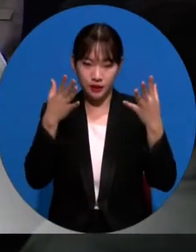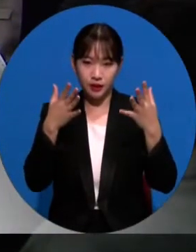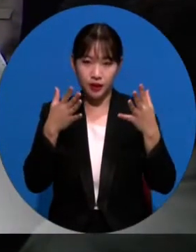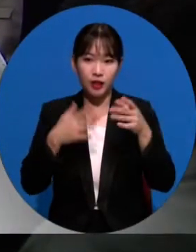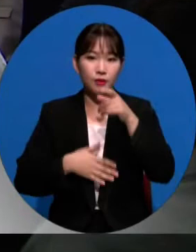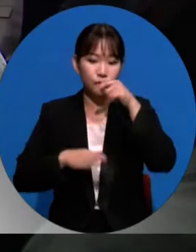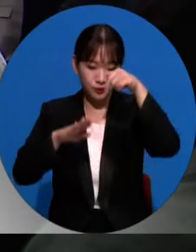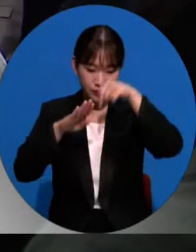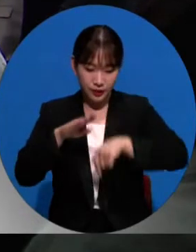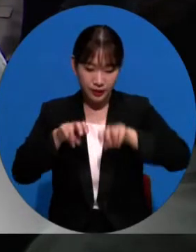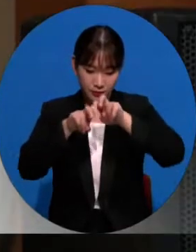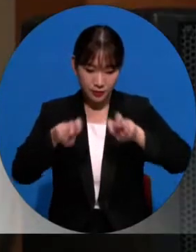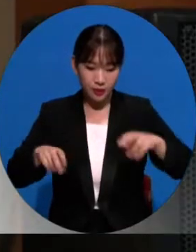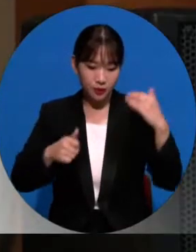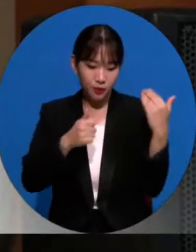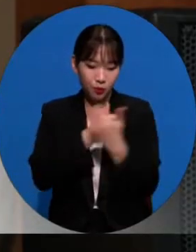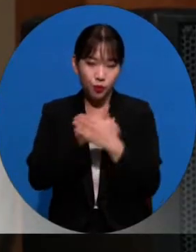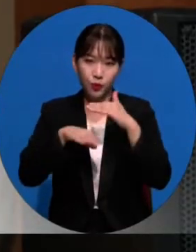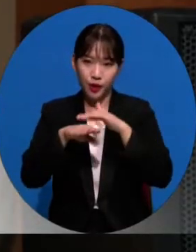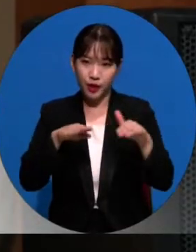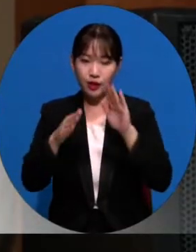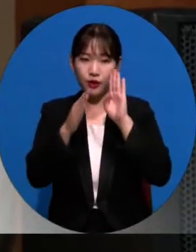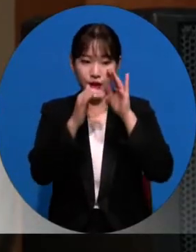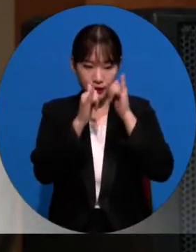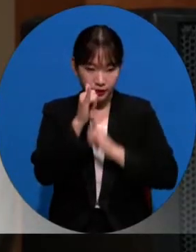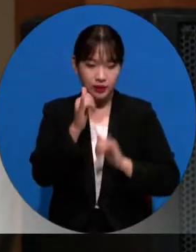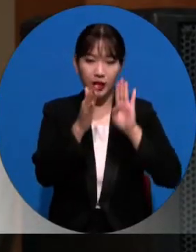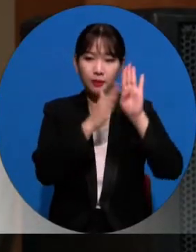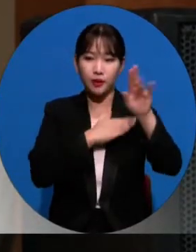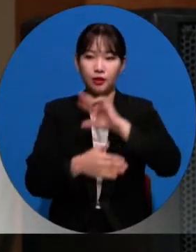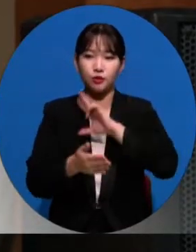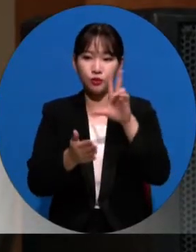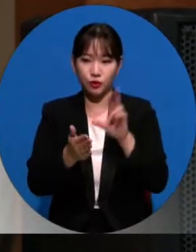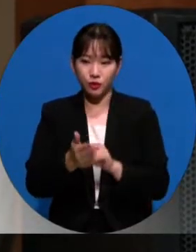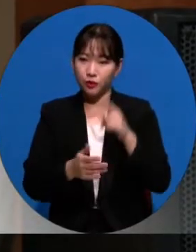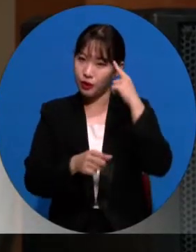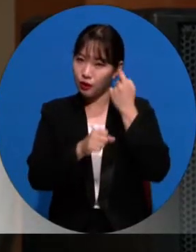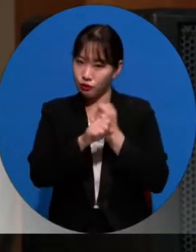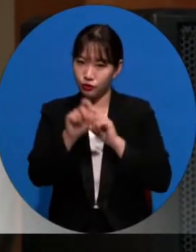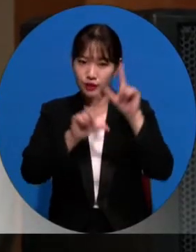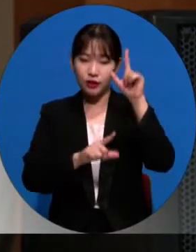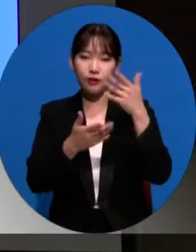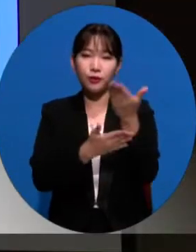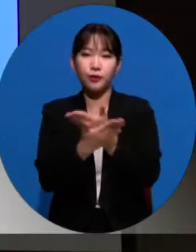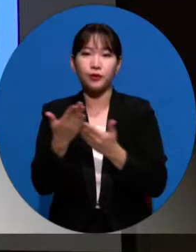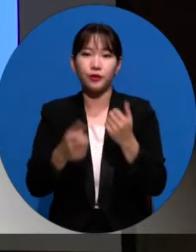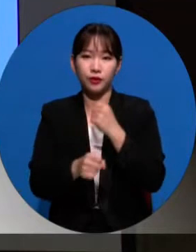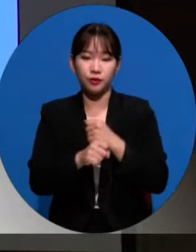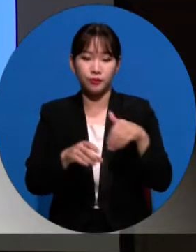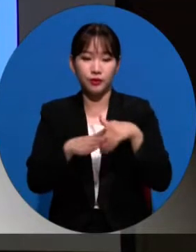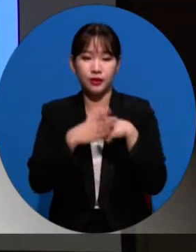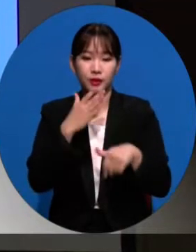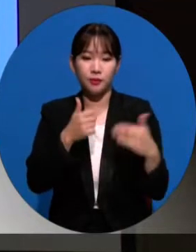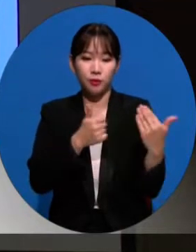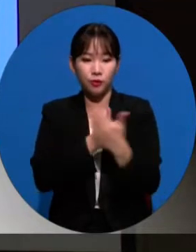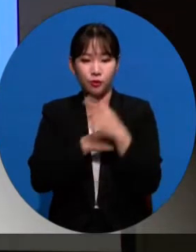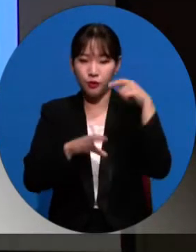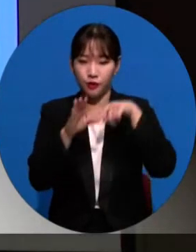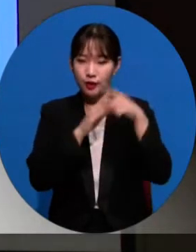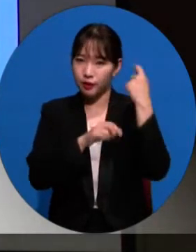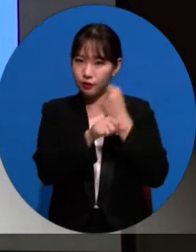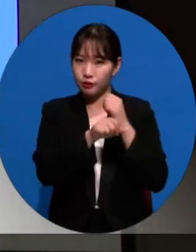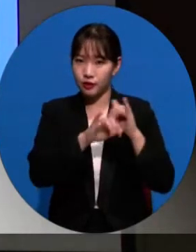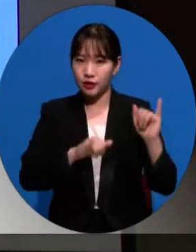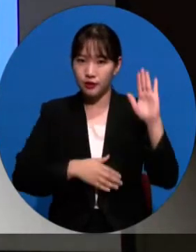수정 발굴 보존처리 역사와 미래를 주제로 수중 문화재 연구 현황을 공유하고 문화재 보존과학 연구자들이